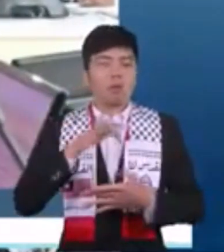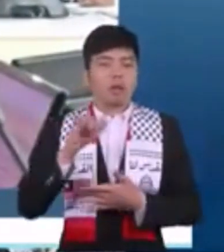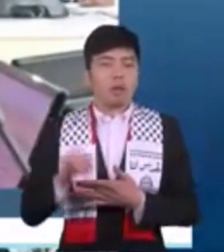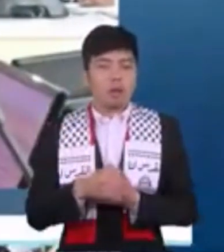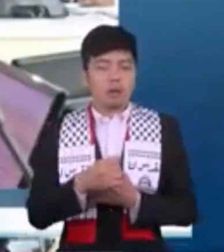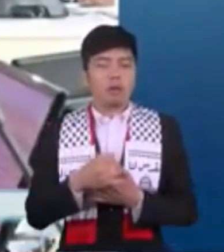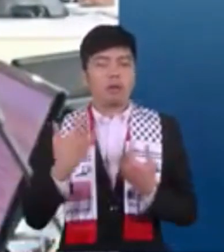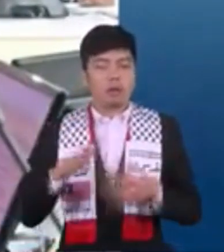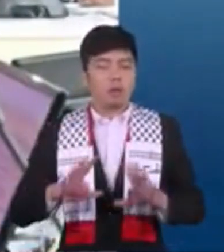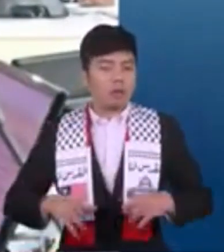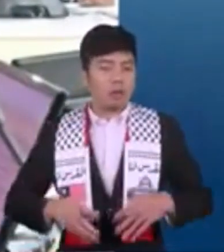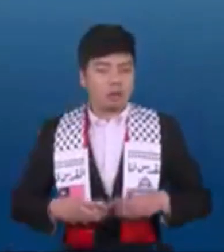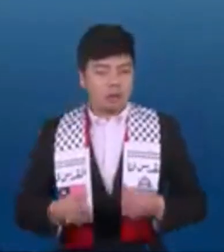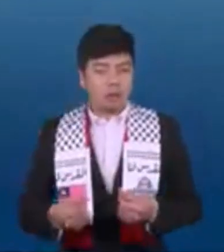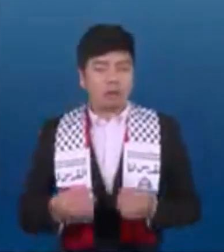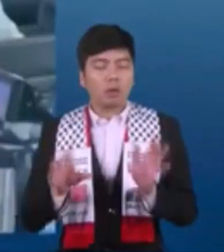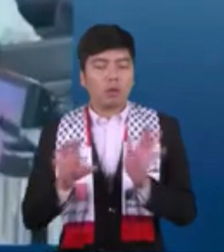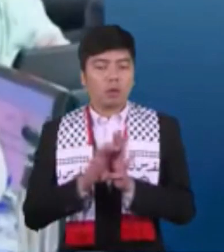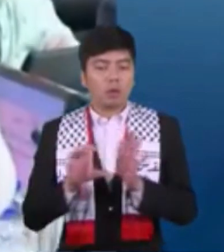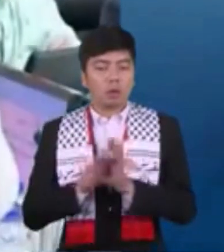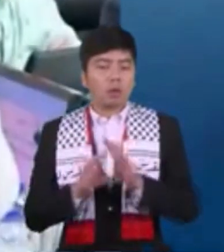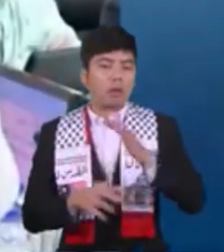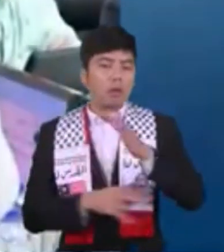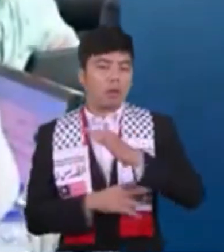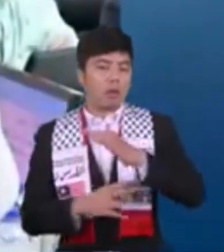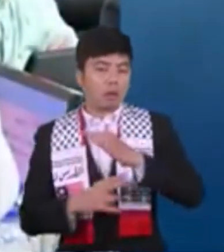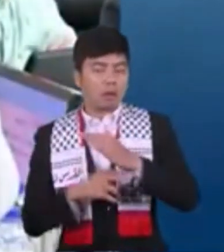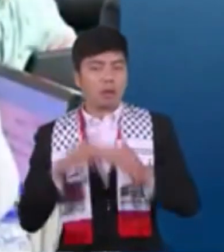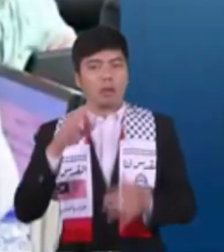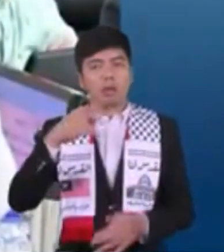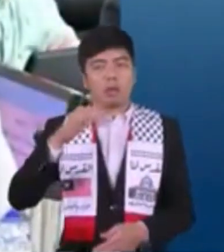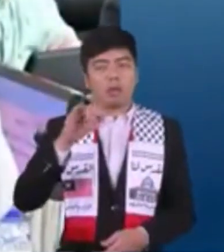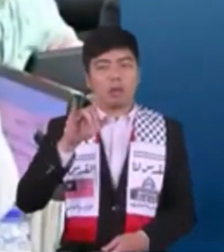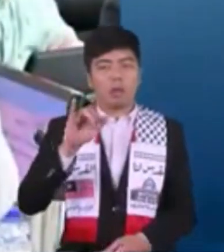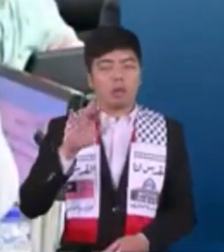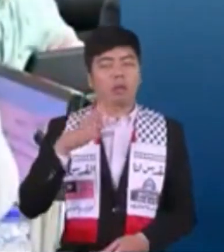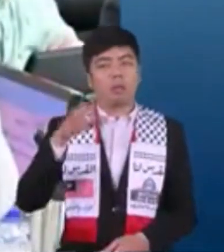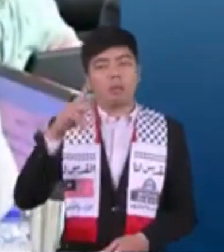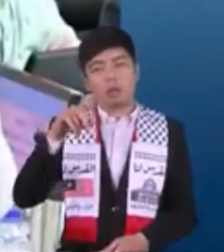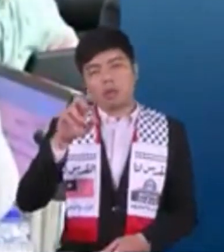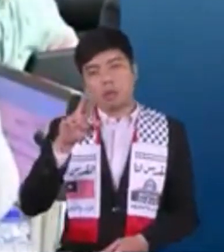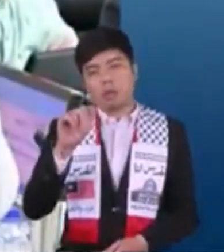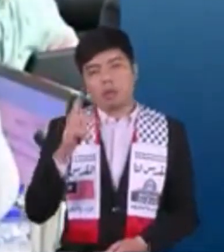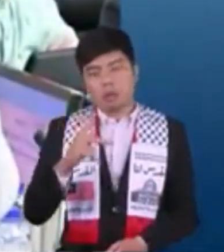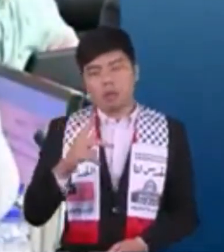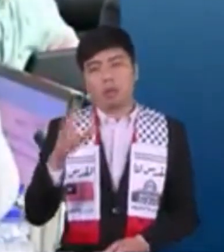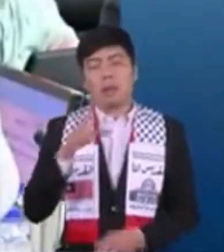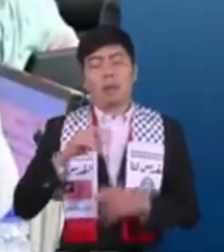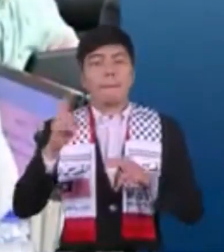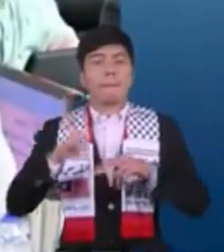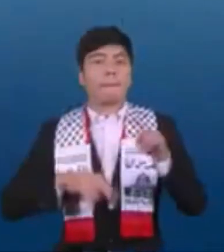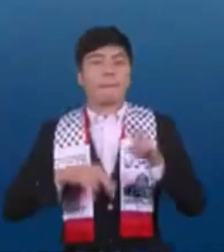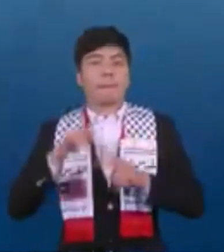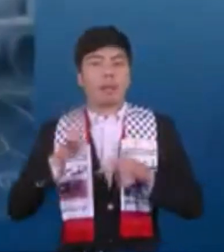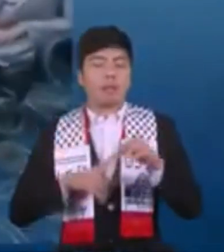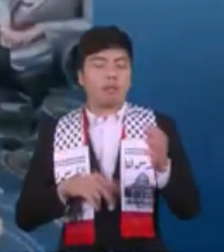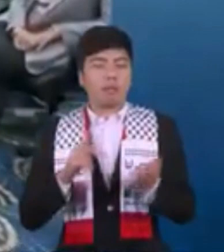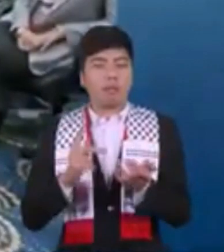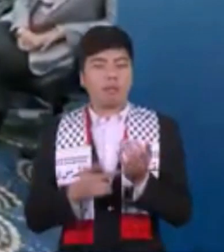selesai antaranya pembinaan jambatan bagan datuh daerah Hilir perak ke kampung sejagup dan pembinaan Politeknik